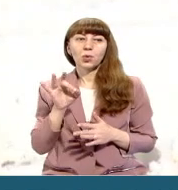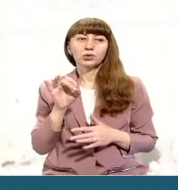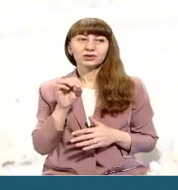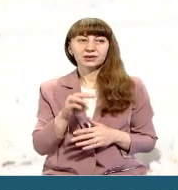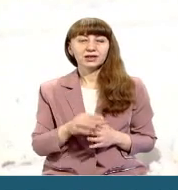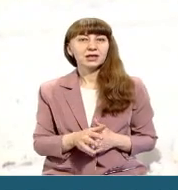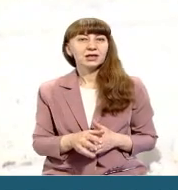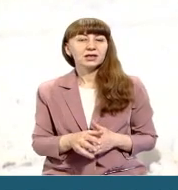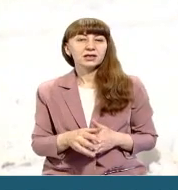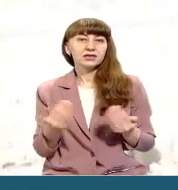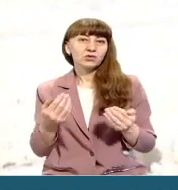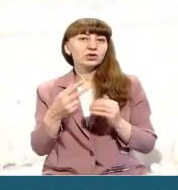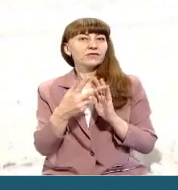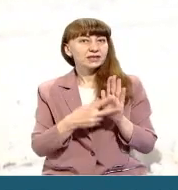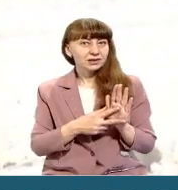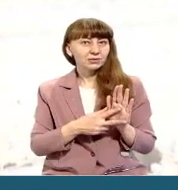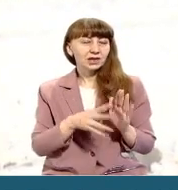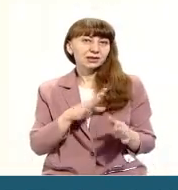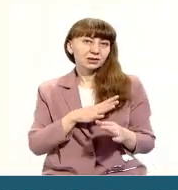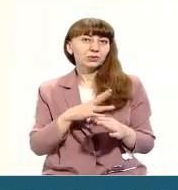сегодня 18 из них